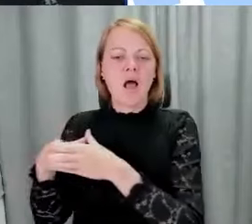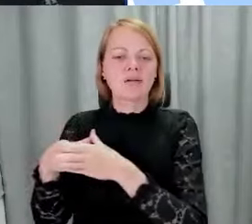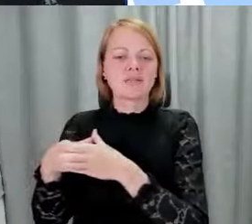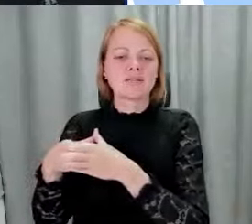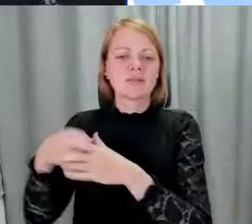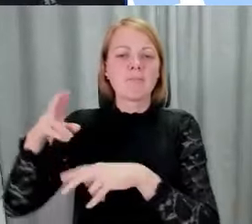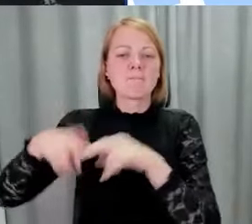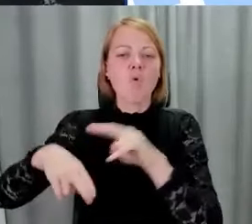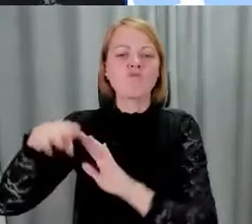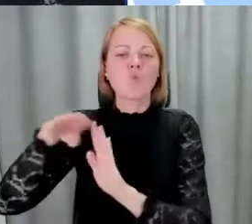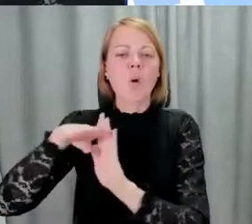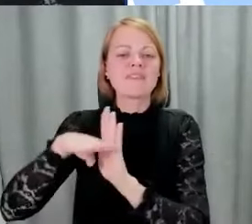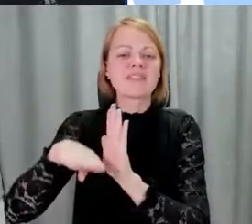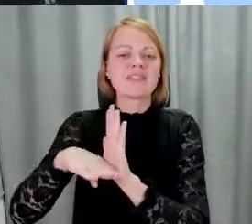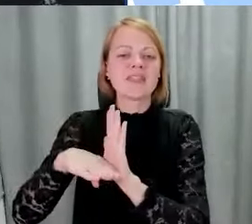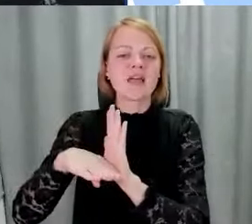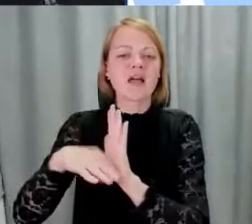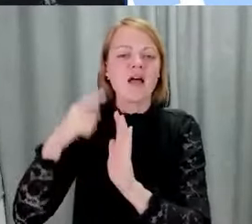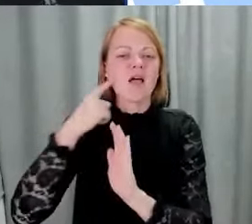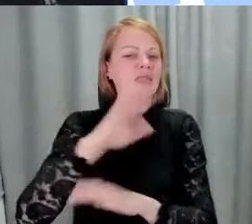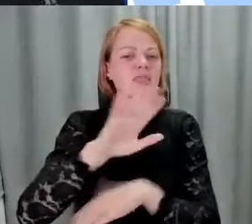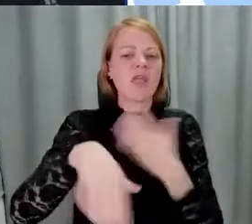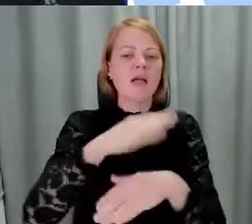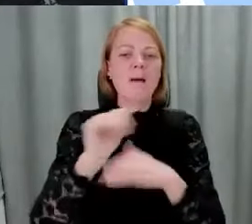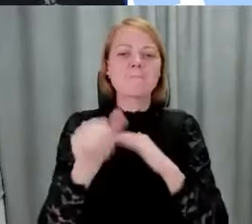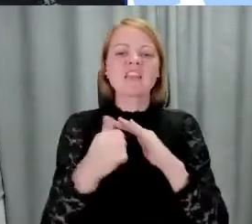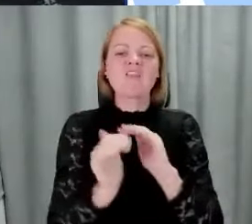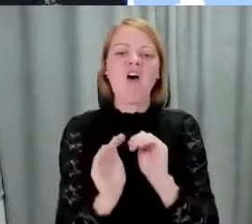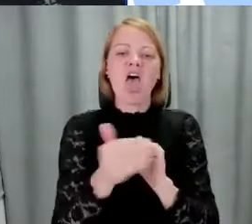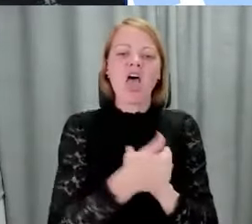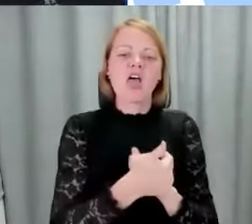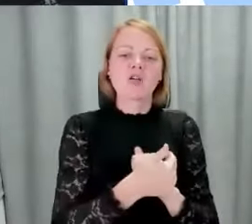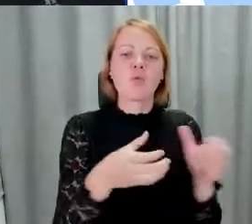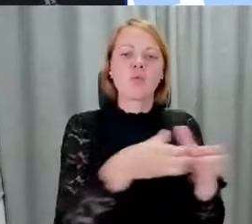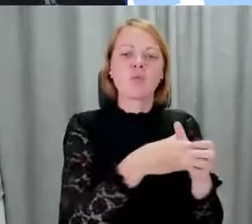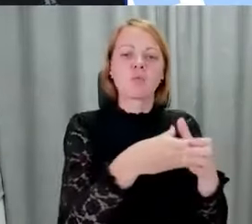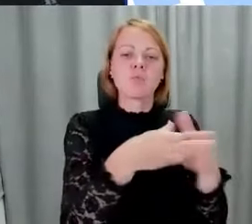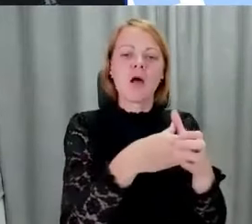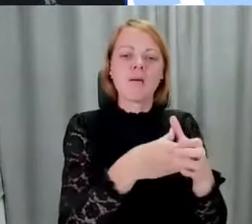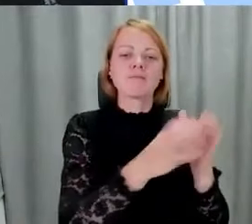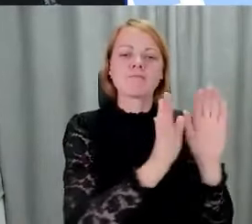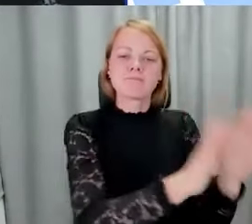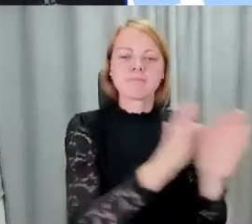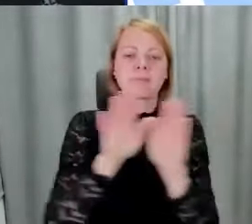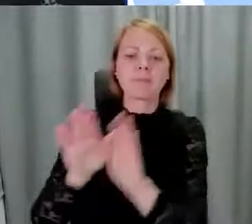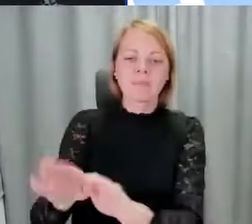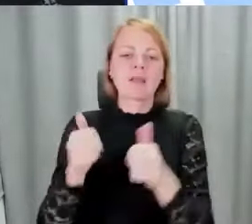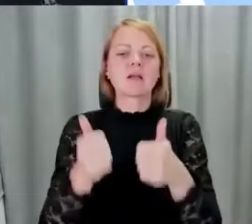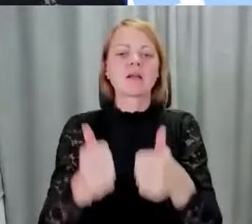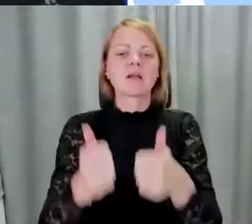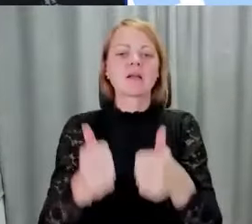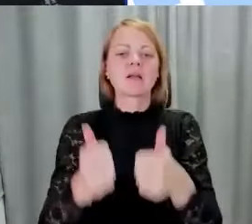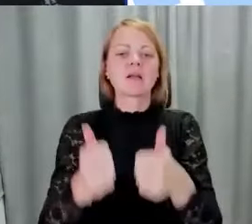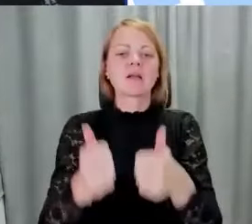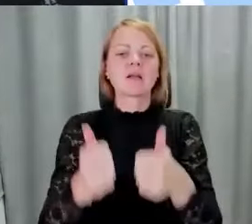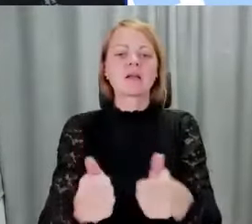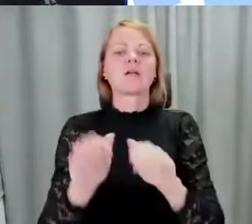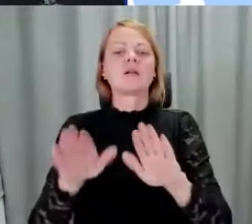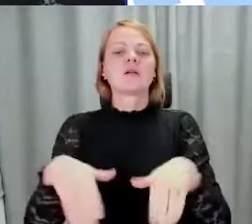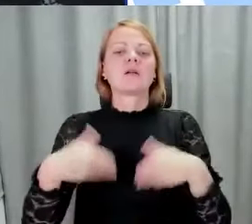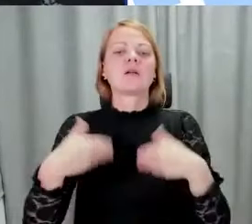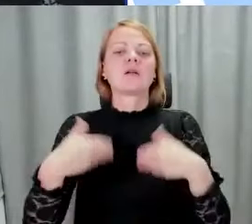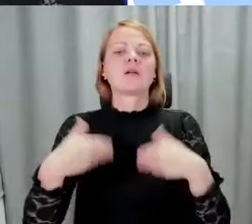būvnoteikumos nejauciet ar patvērumu grupām. Labi, un tad es vēl gribētu